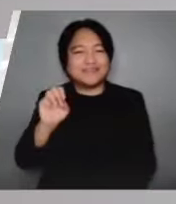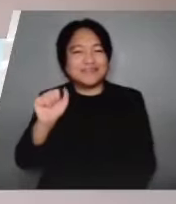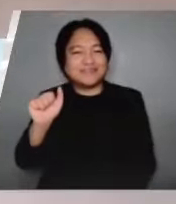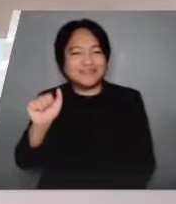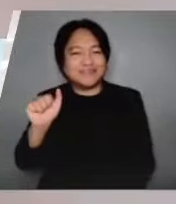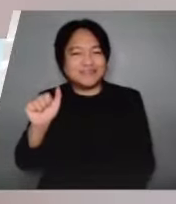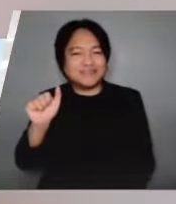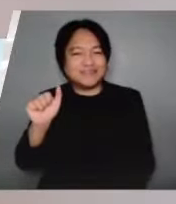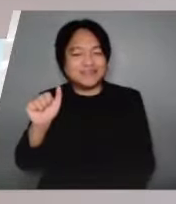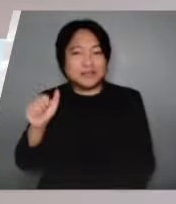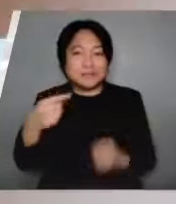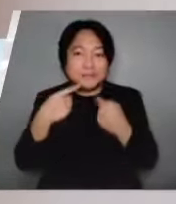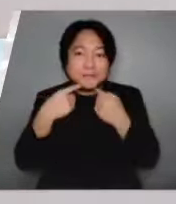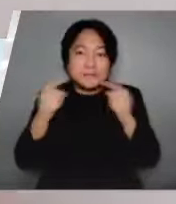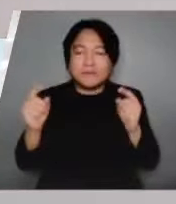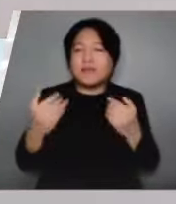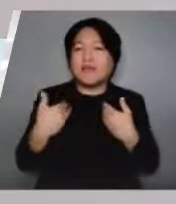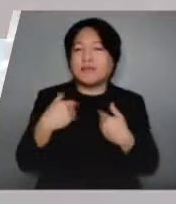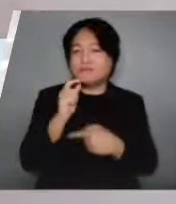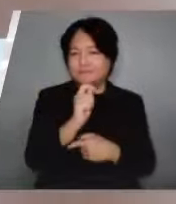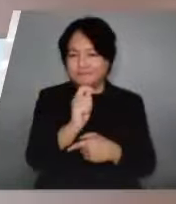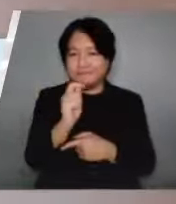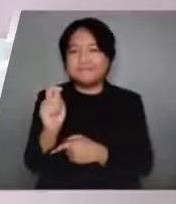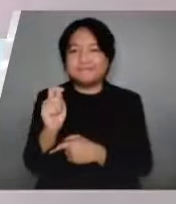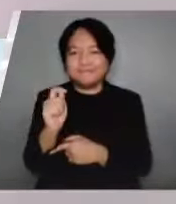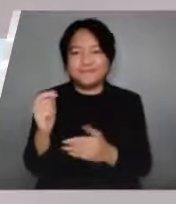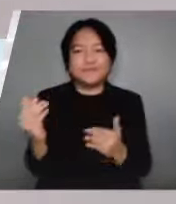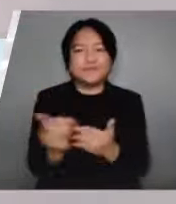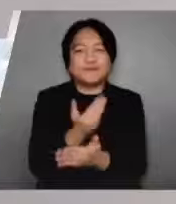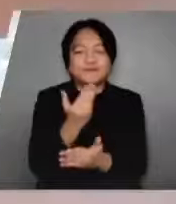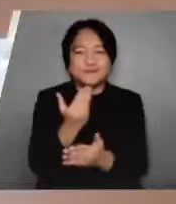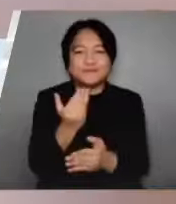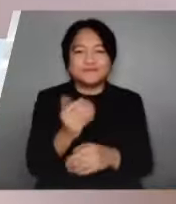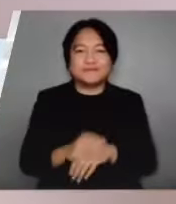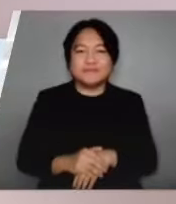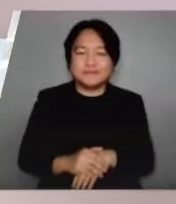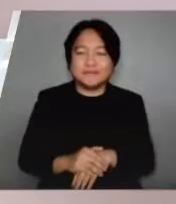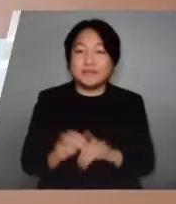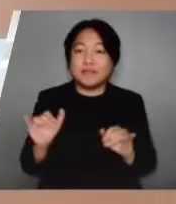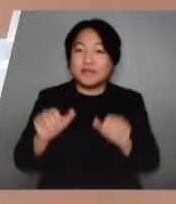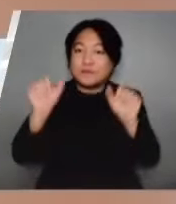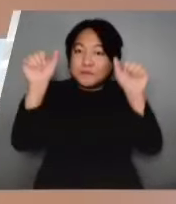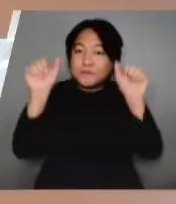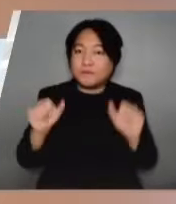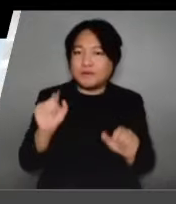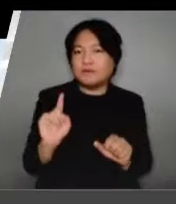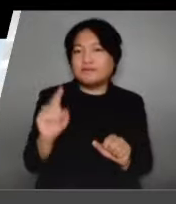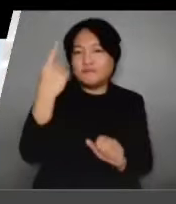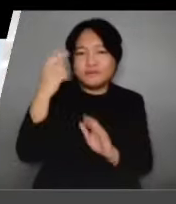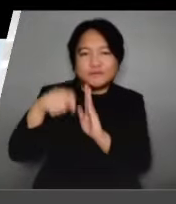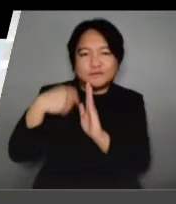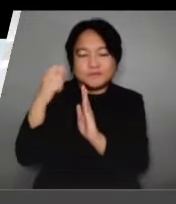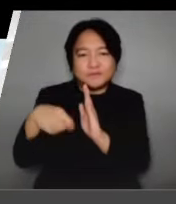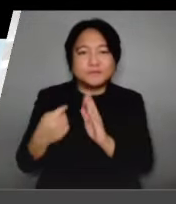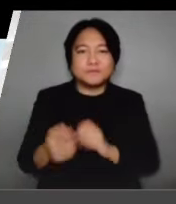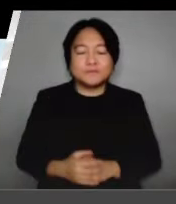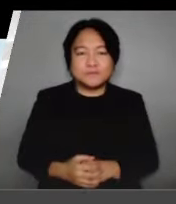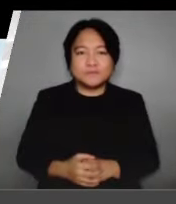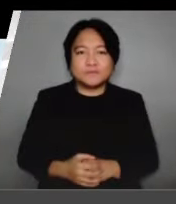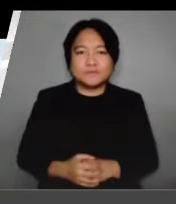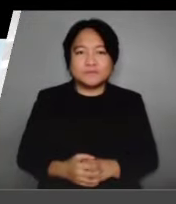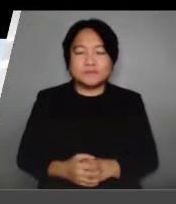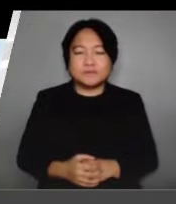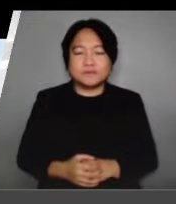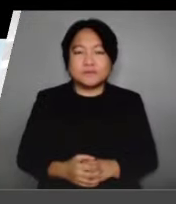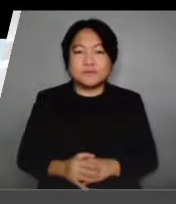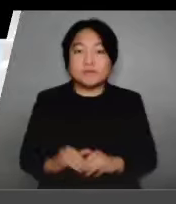official TikTok account na ang rapper ng Blackpink at nag-post na rin siya ng kanyang first video. Magkakaroon din ang comeback si